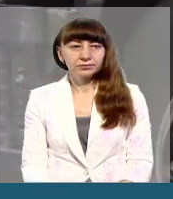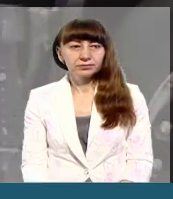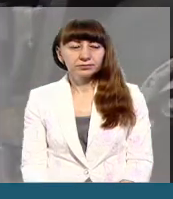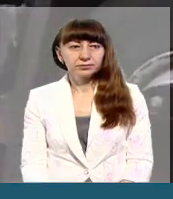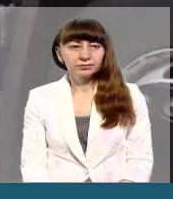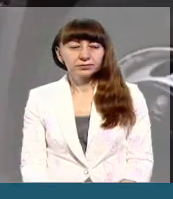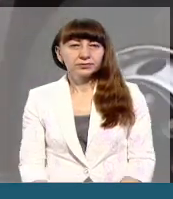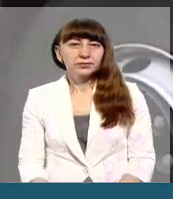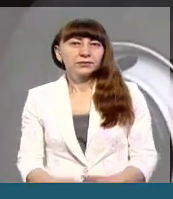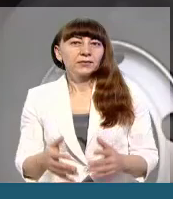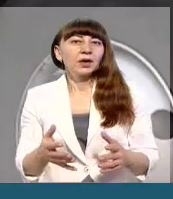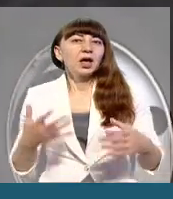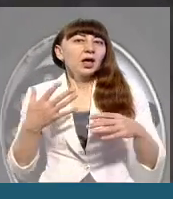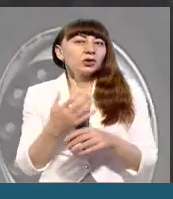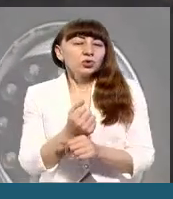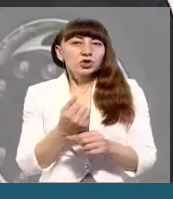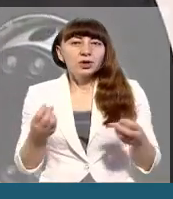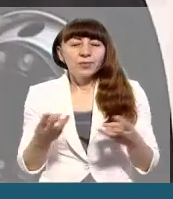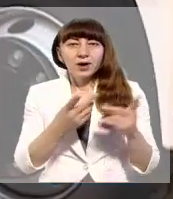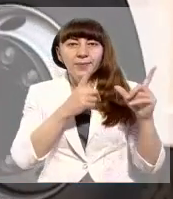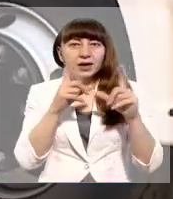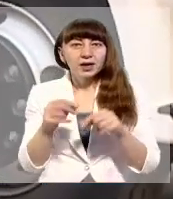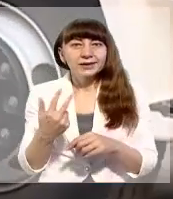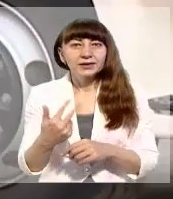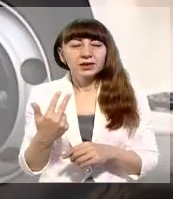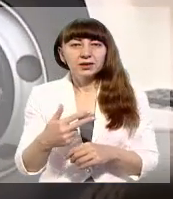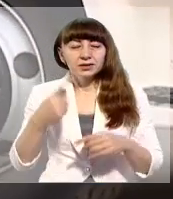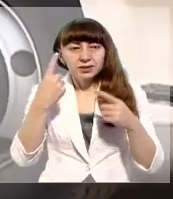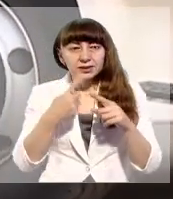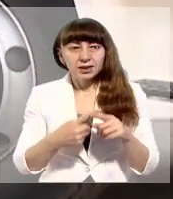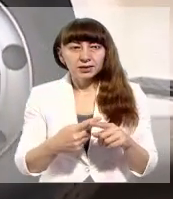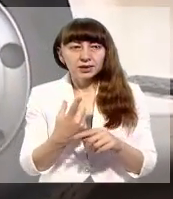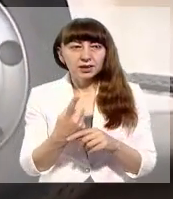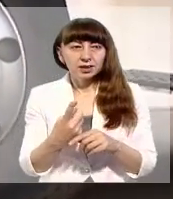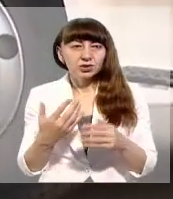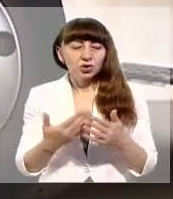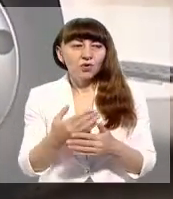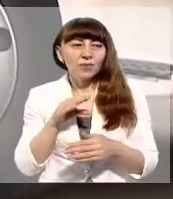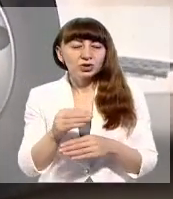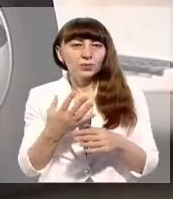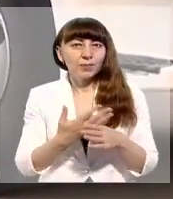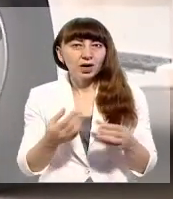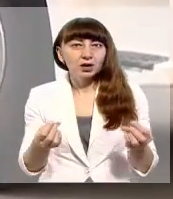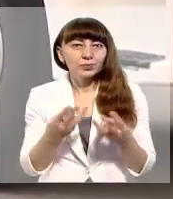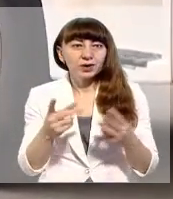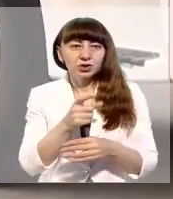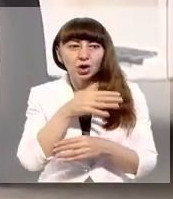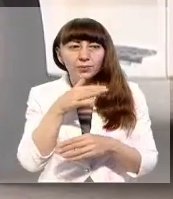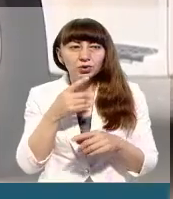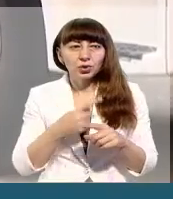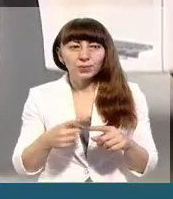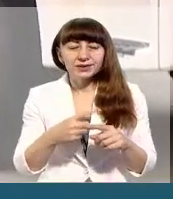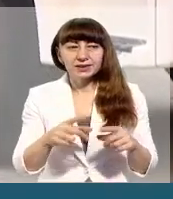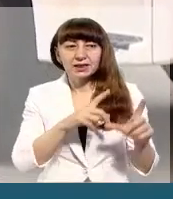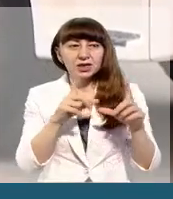на тушение пожара в камыстинский район отправились более 30 единиц техники эти обновлённые машины помогают пожарным намного быстрее